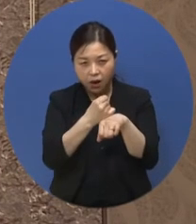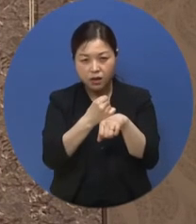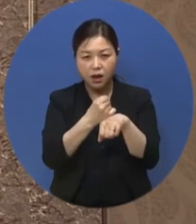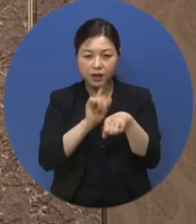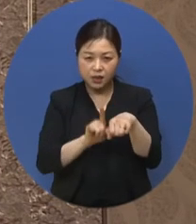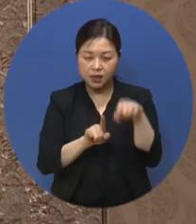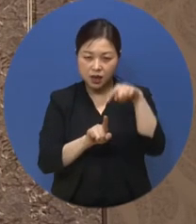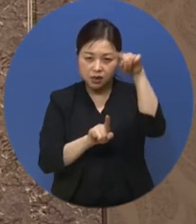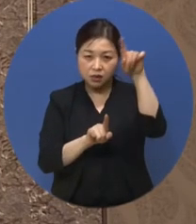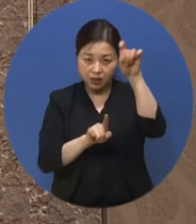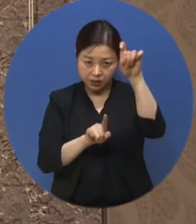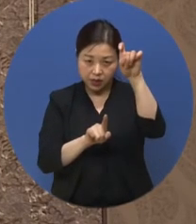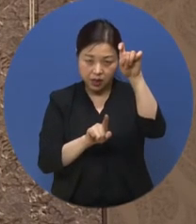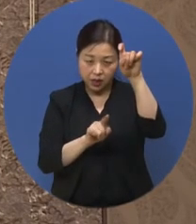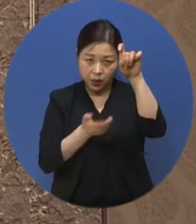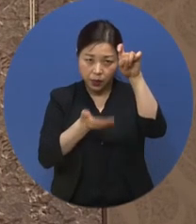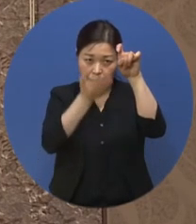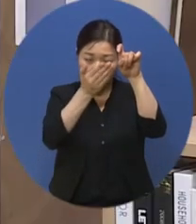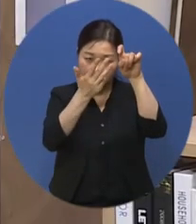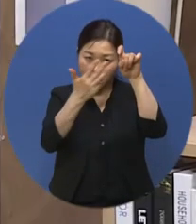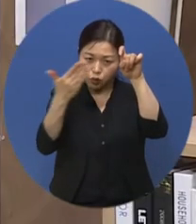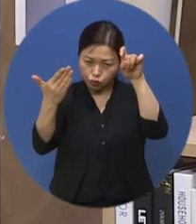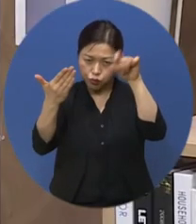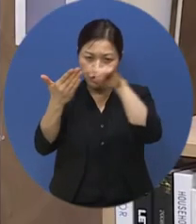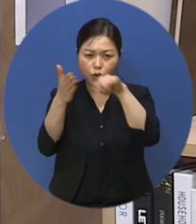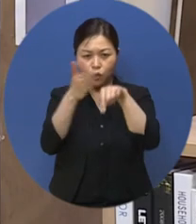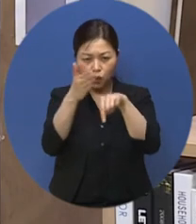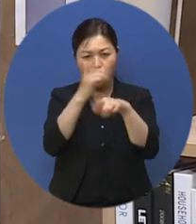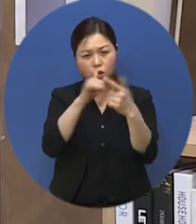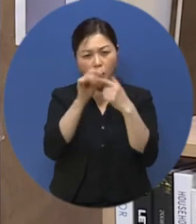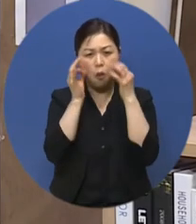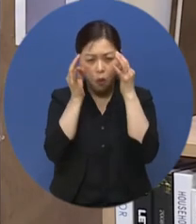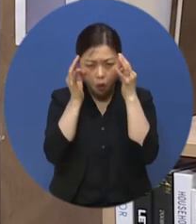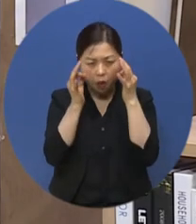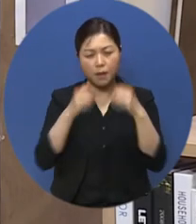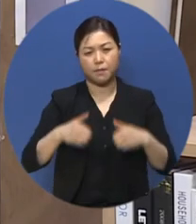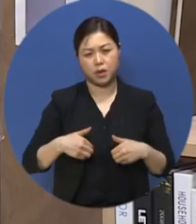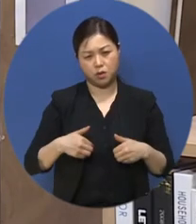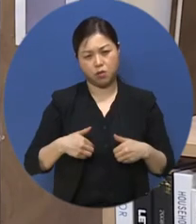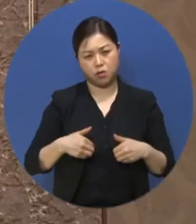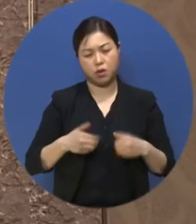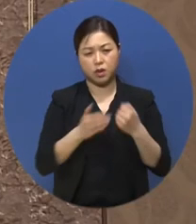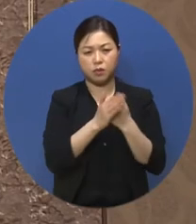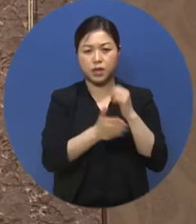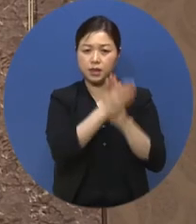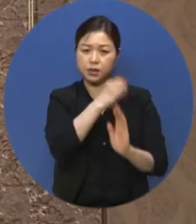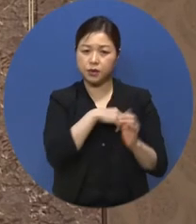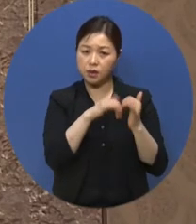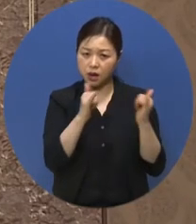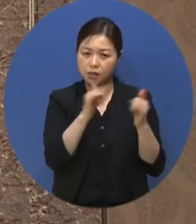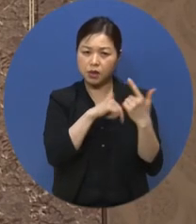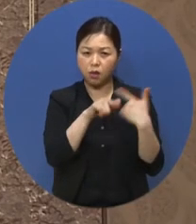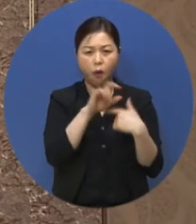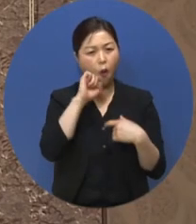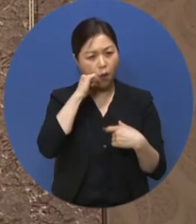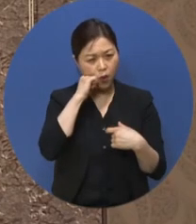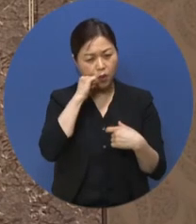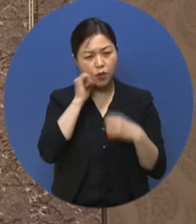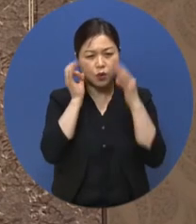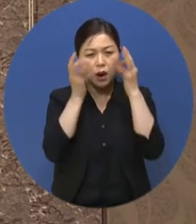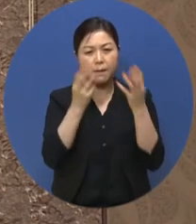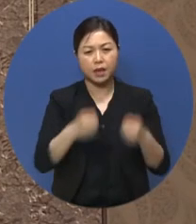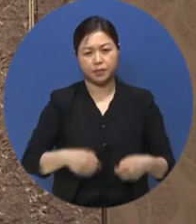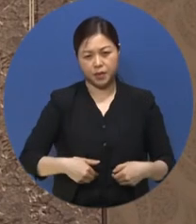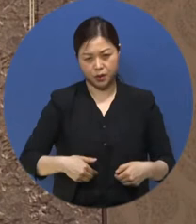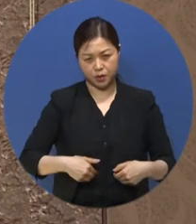같아서 시의원들이 더 어려운 것 같아요. 일을 하는 데 있어서는 많이 노력도 해야 되고 네. 그런 지금 좀